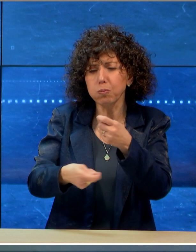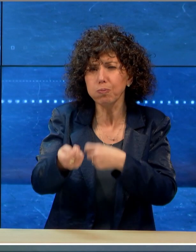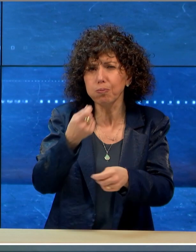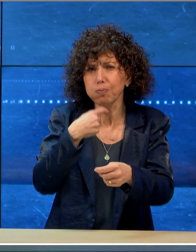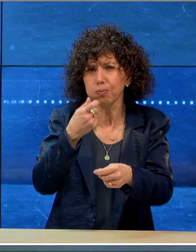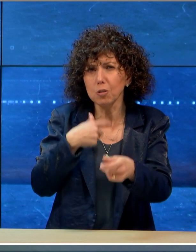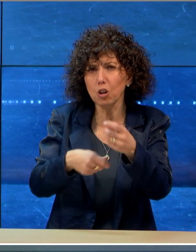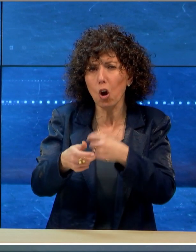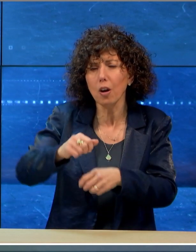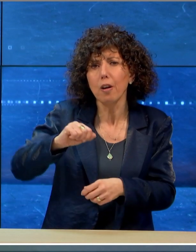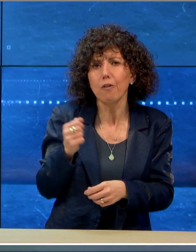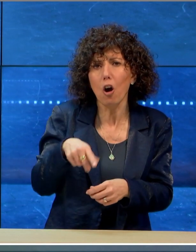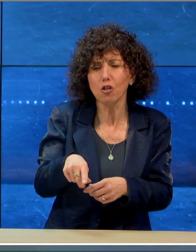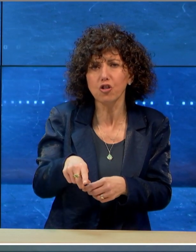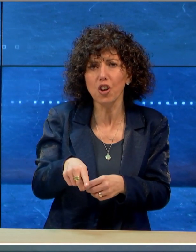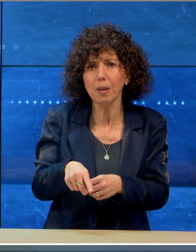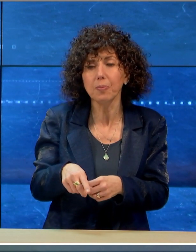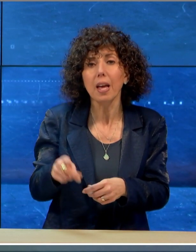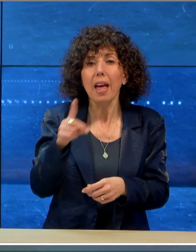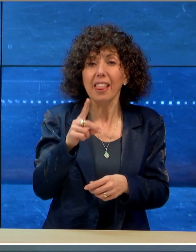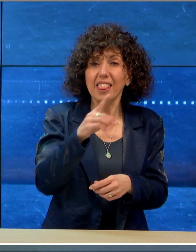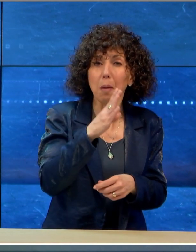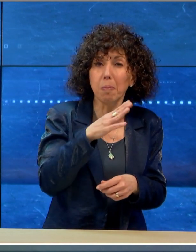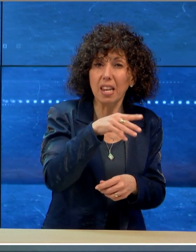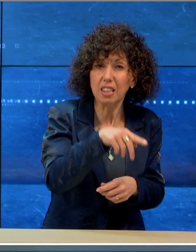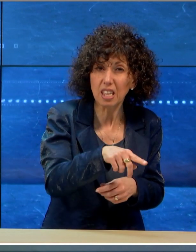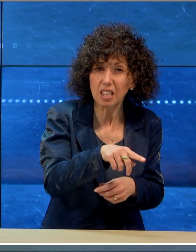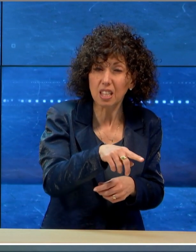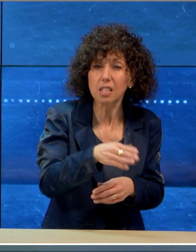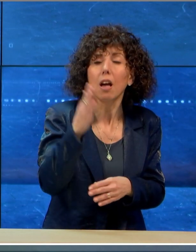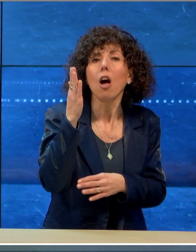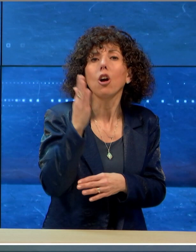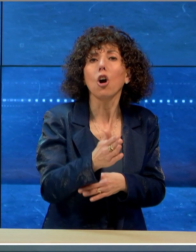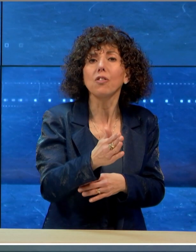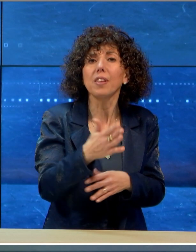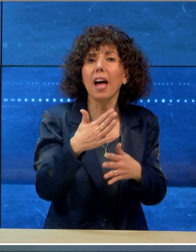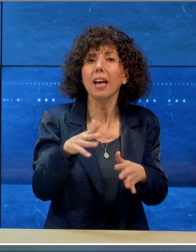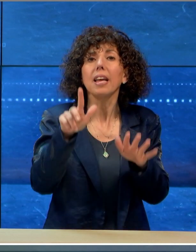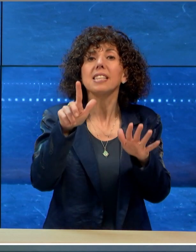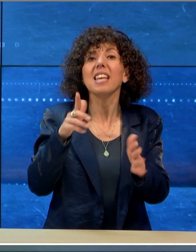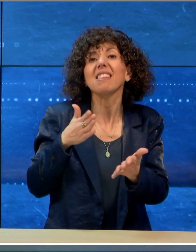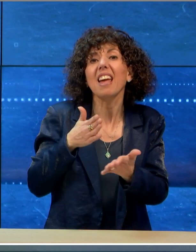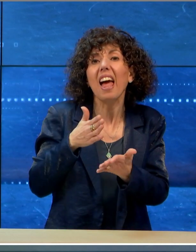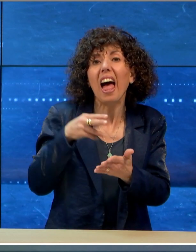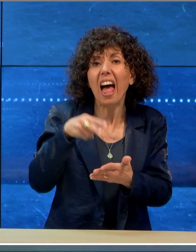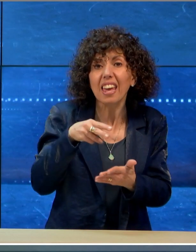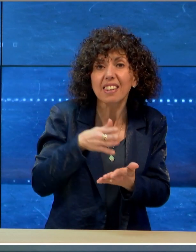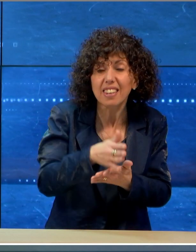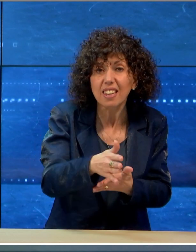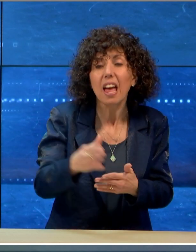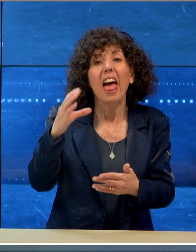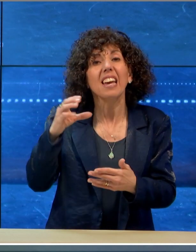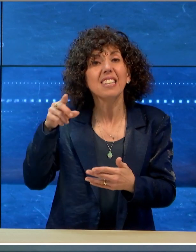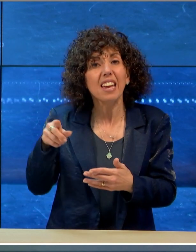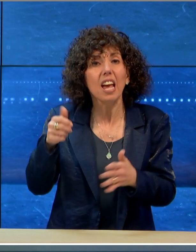del foggiano De Benedictis è stato condannato a 7 anni chiariello